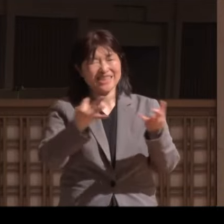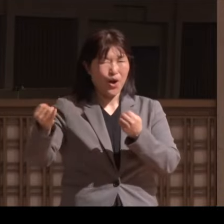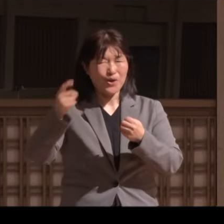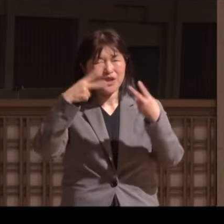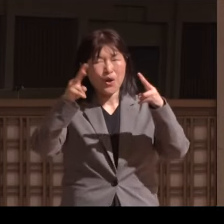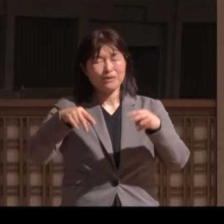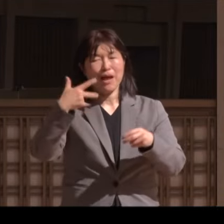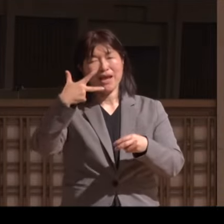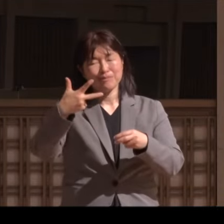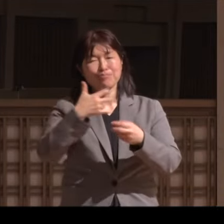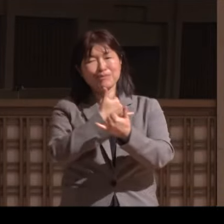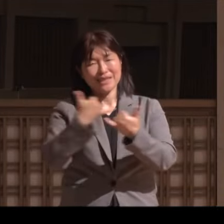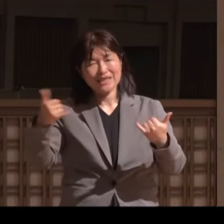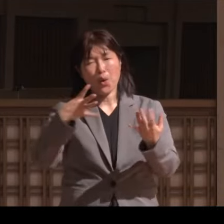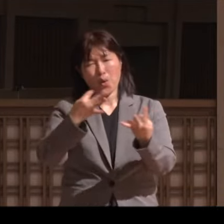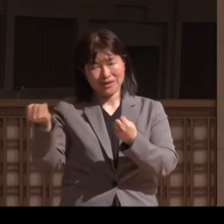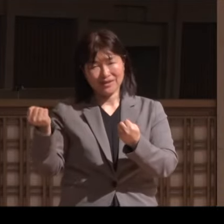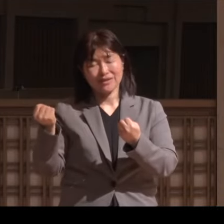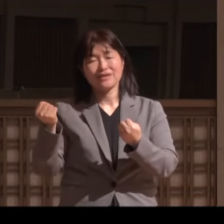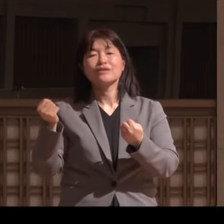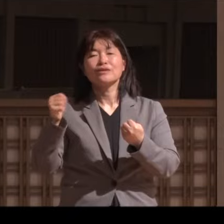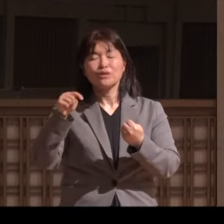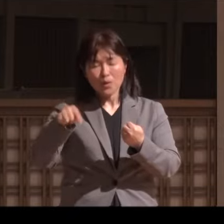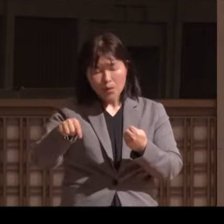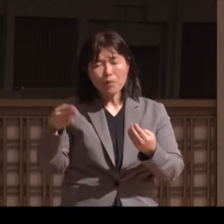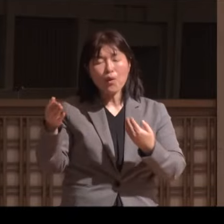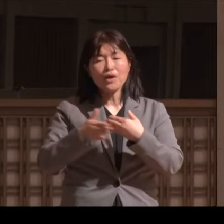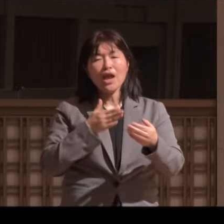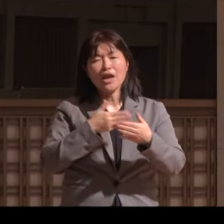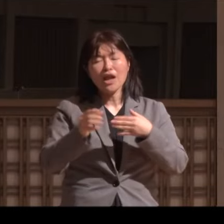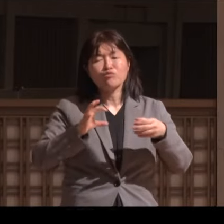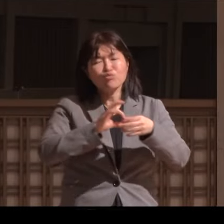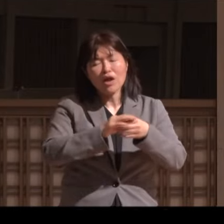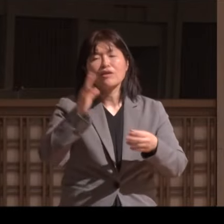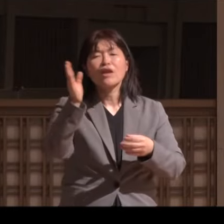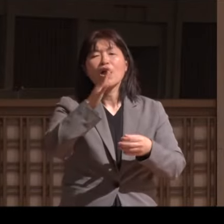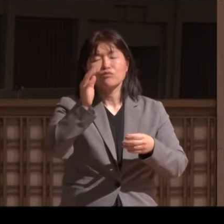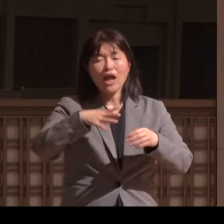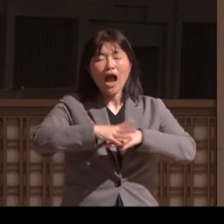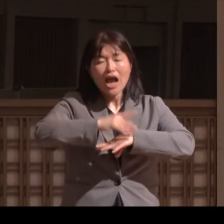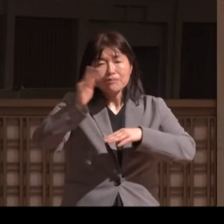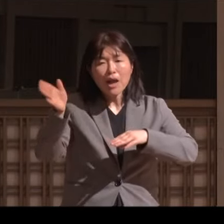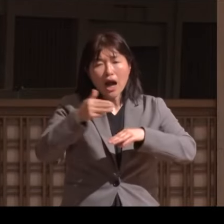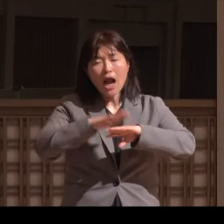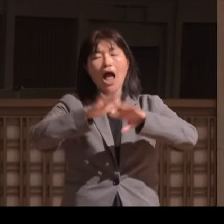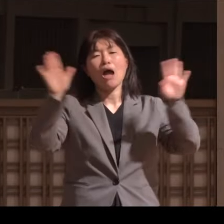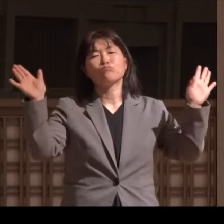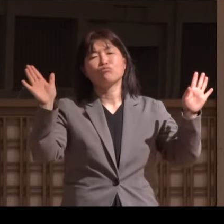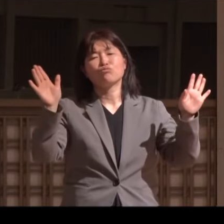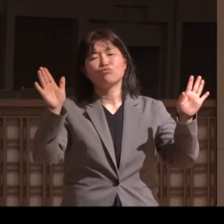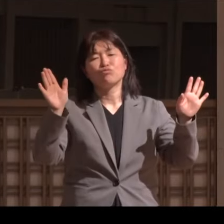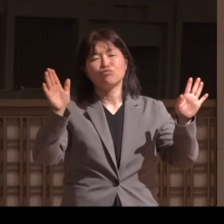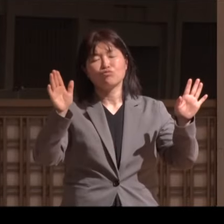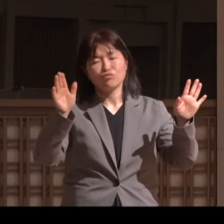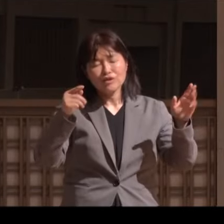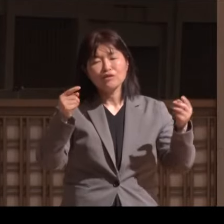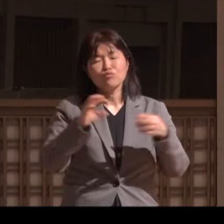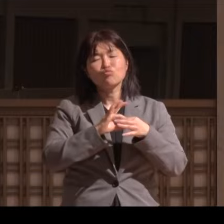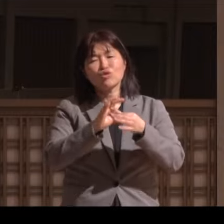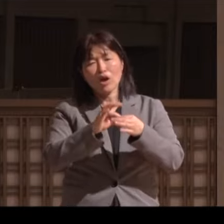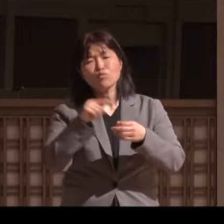思うのであそこを経験的にあというよりもま最初からオープンにしておくっていうのはエルもだろうなと思いまし